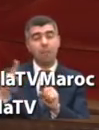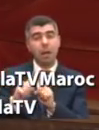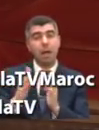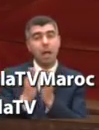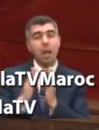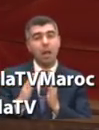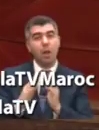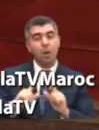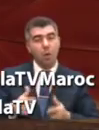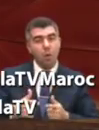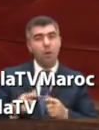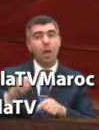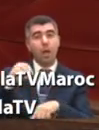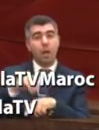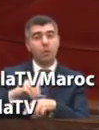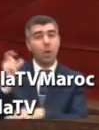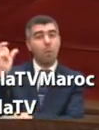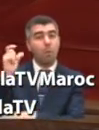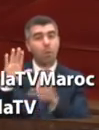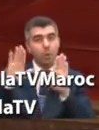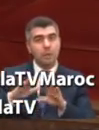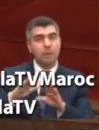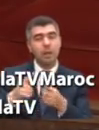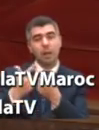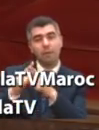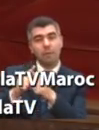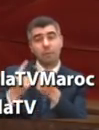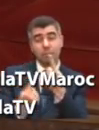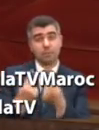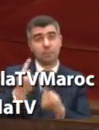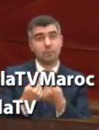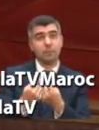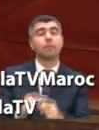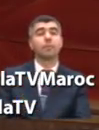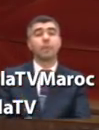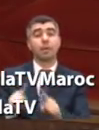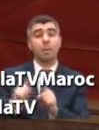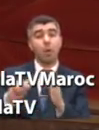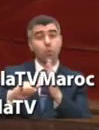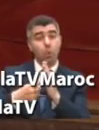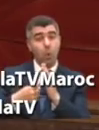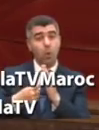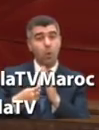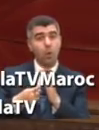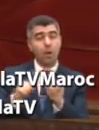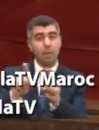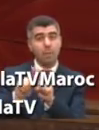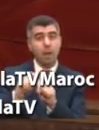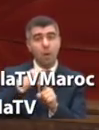ما يقارب من 1200 مسجد في 26 إقليم والبقى الآخر اللي ذكرت. بمعنى أنه الكهرباء ما كدارش كتستجب